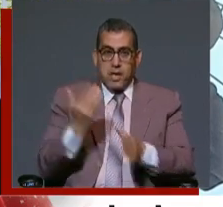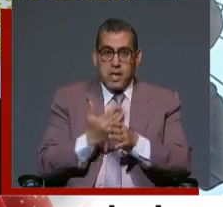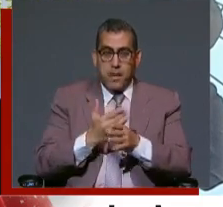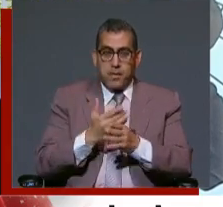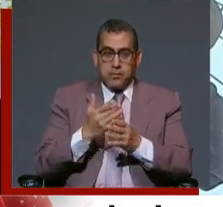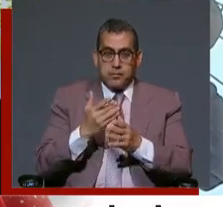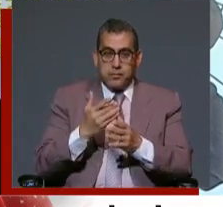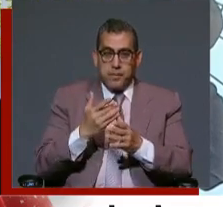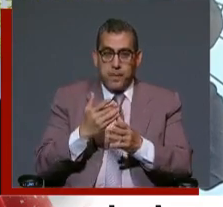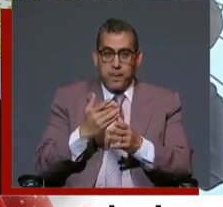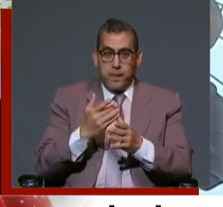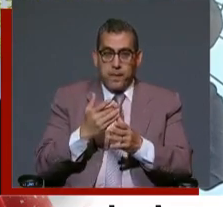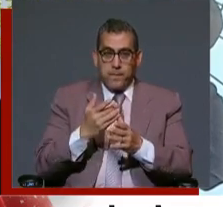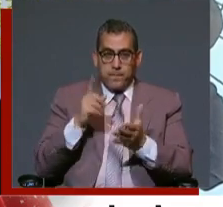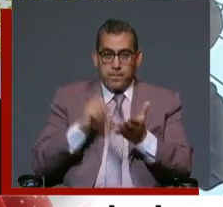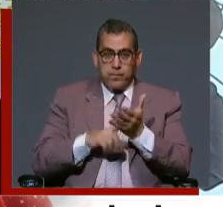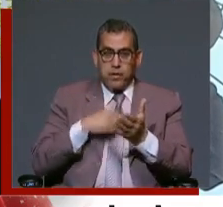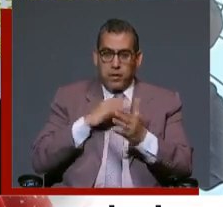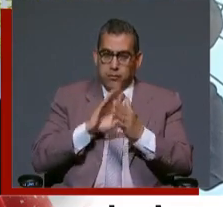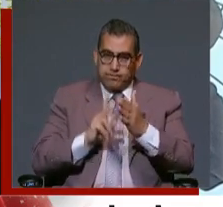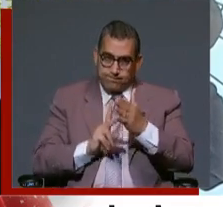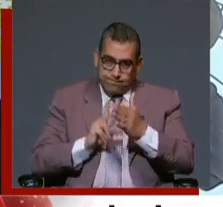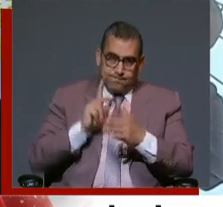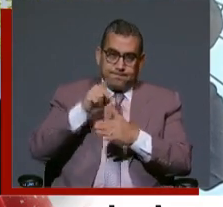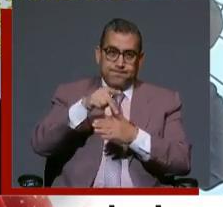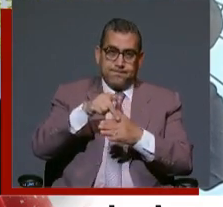وقد تجاوزنا